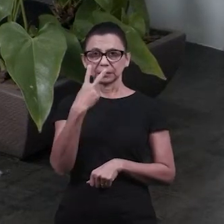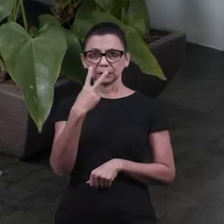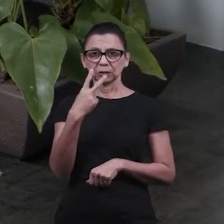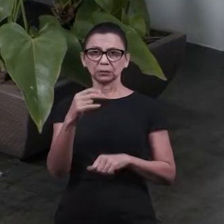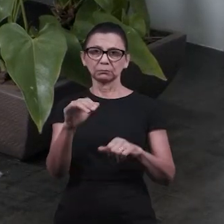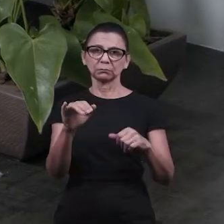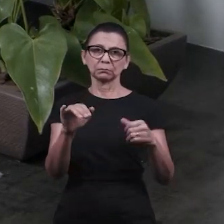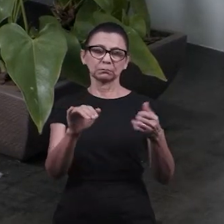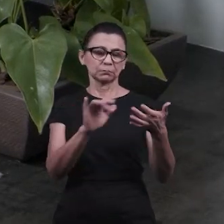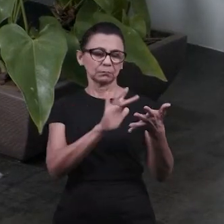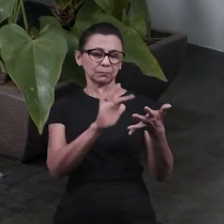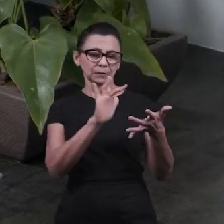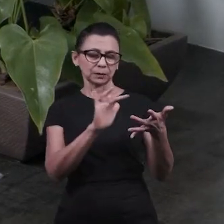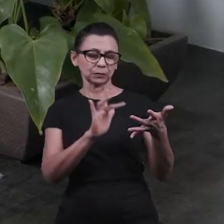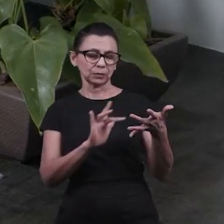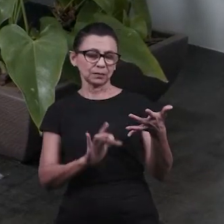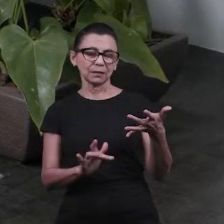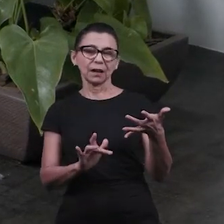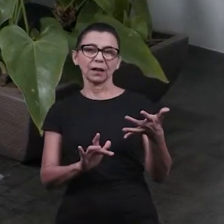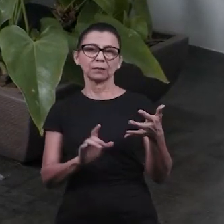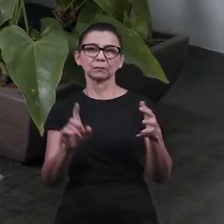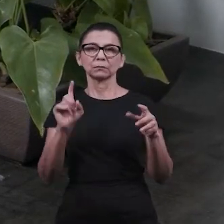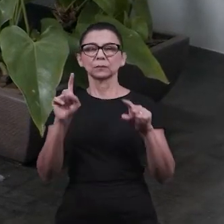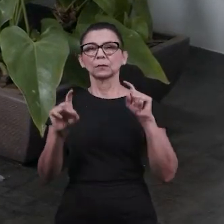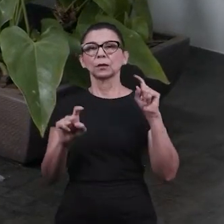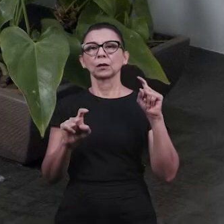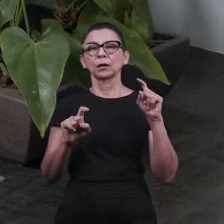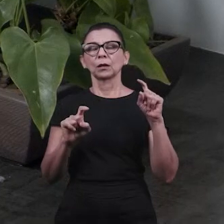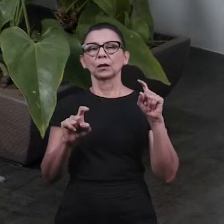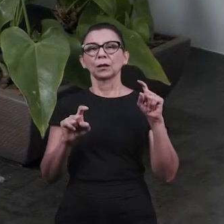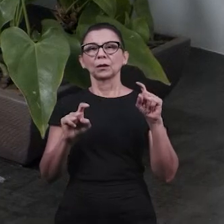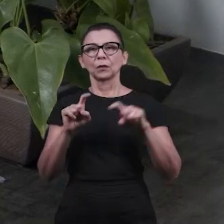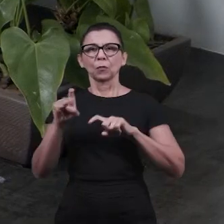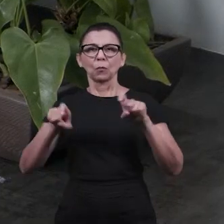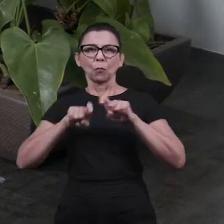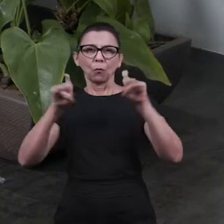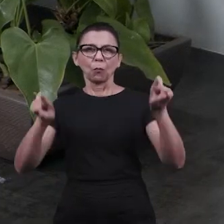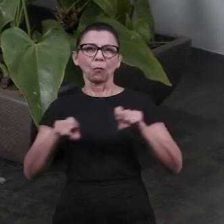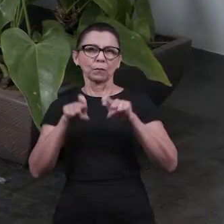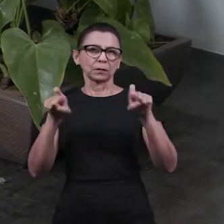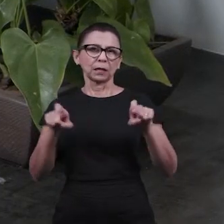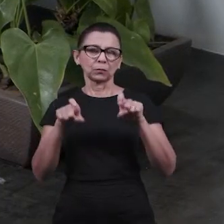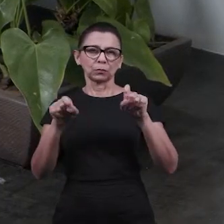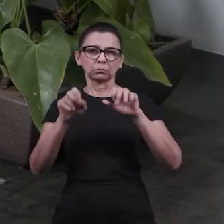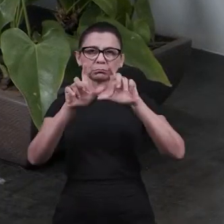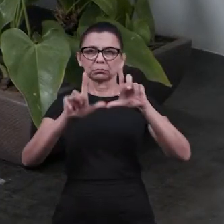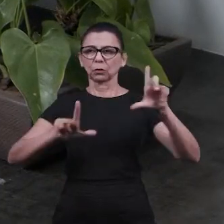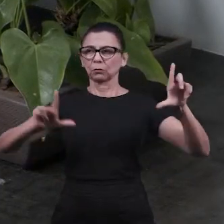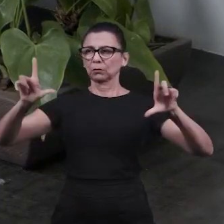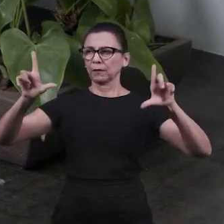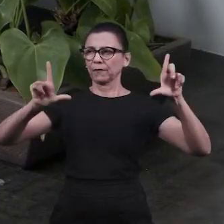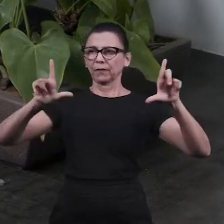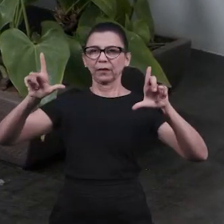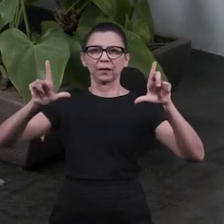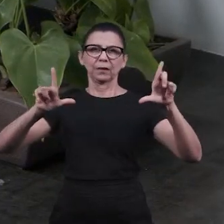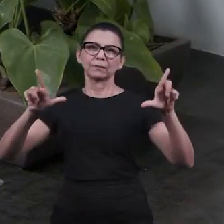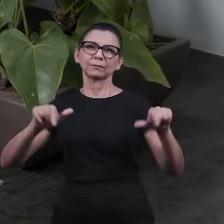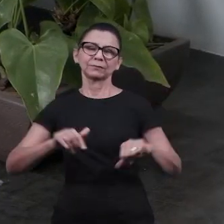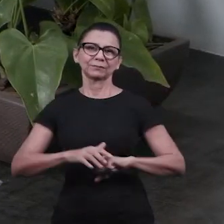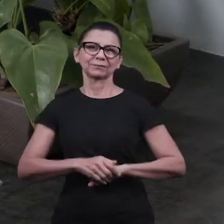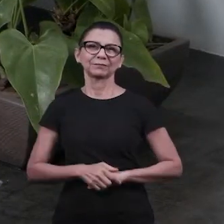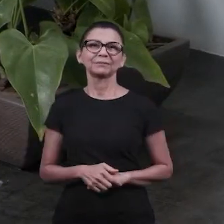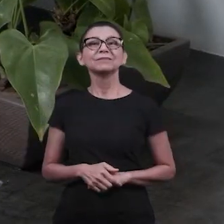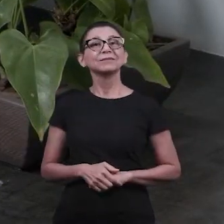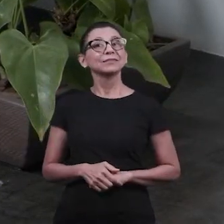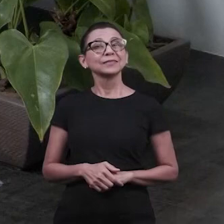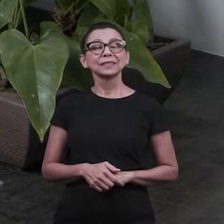votre smartphone, tablette, ordinateur ou par votre Smart TV ou encore entendre par la Radio Manaïm.